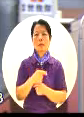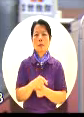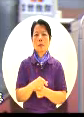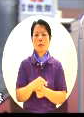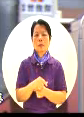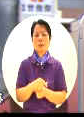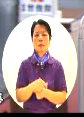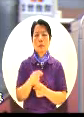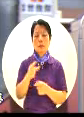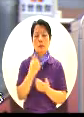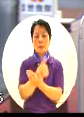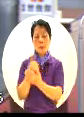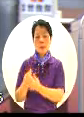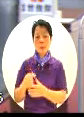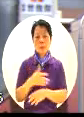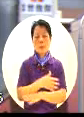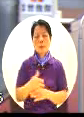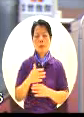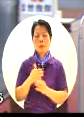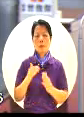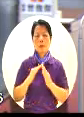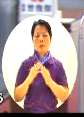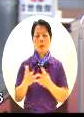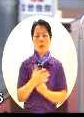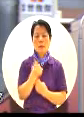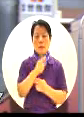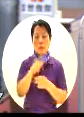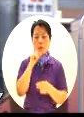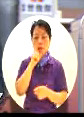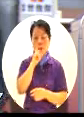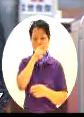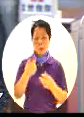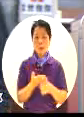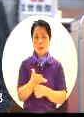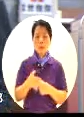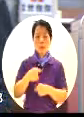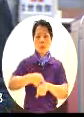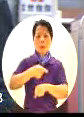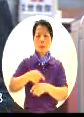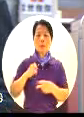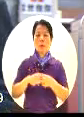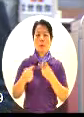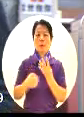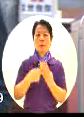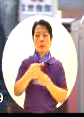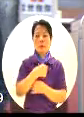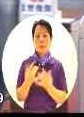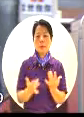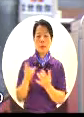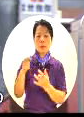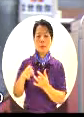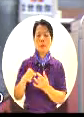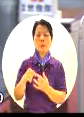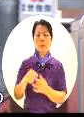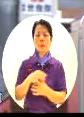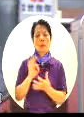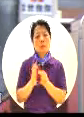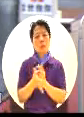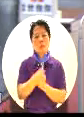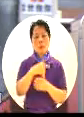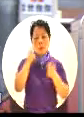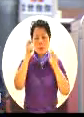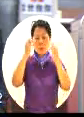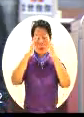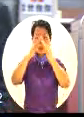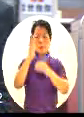来按照每个县市污染性工业产值哈，来这个重新的调整哈。为什么我讲这样呢？因为高雄